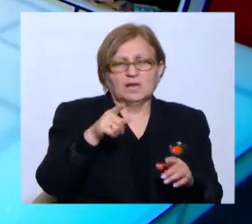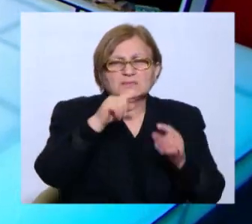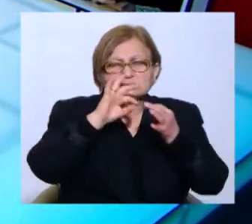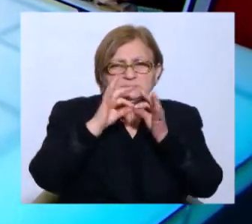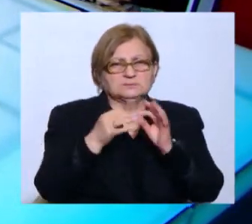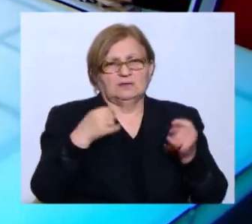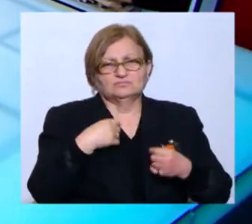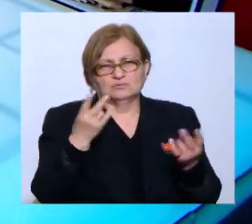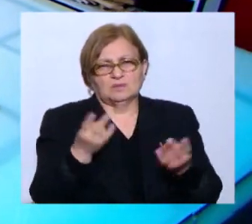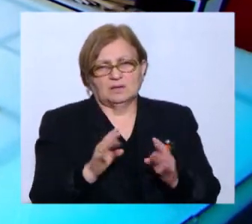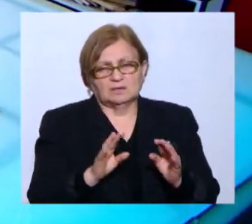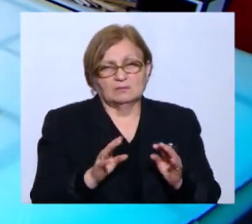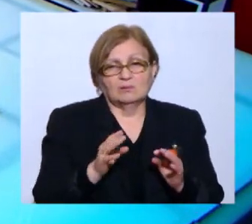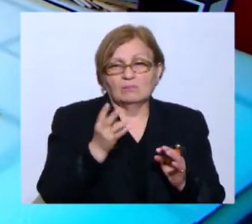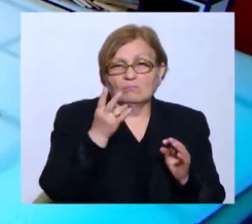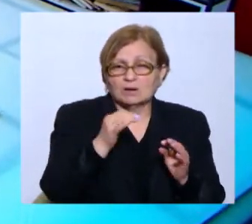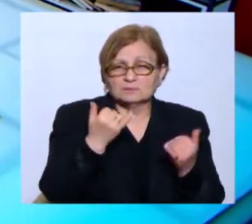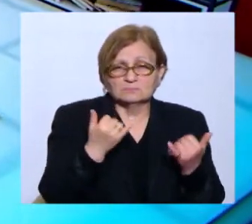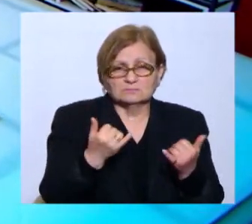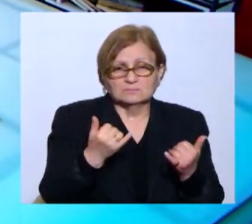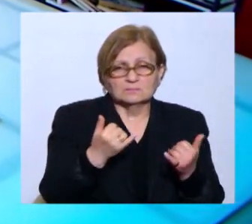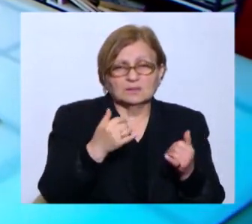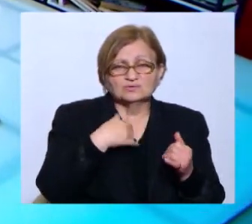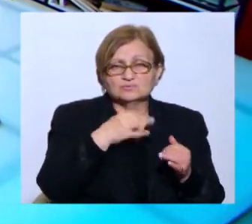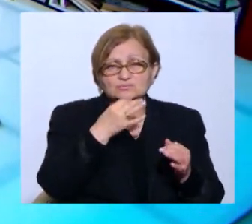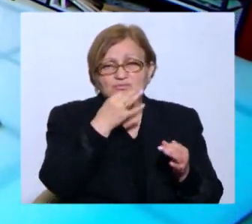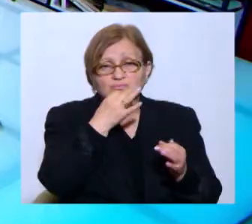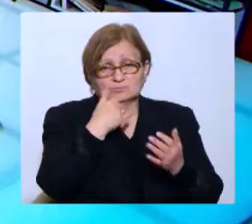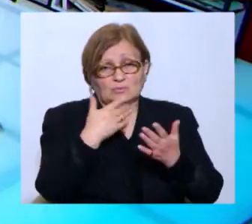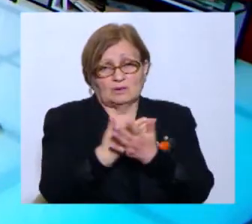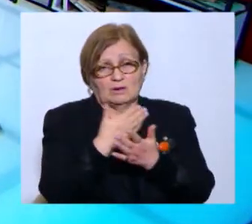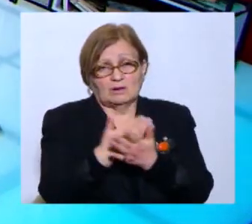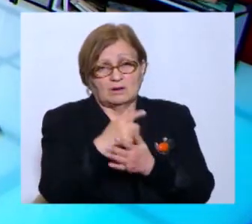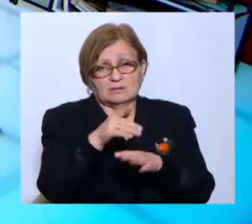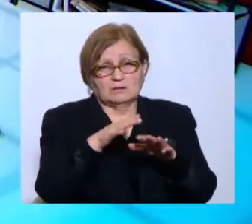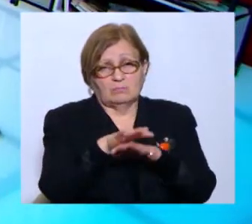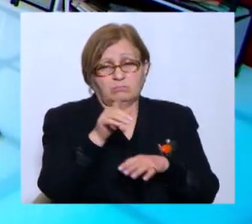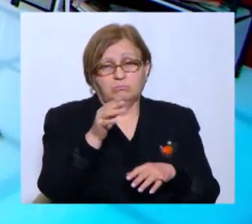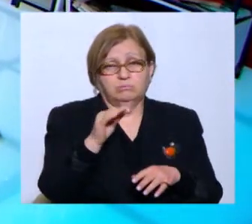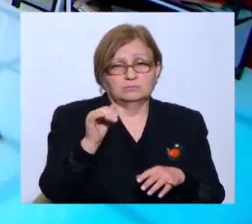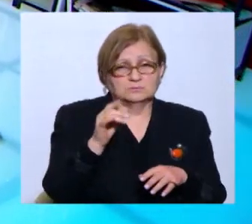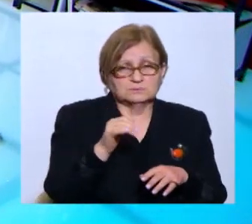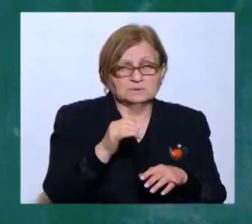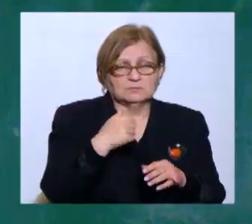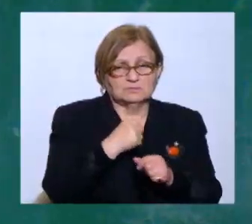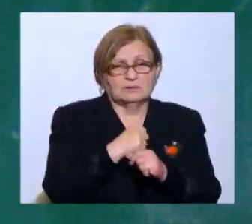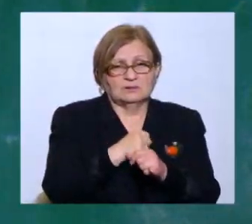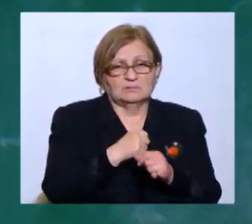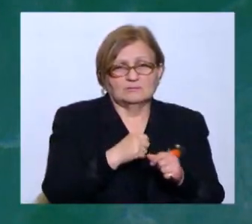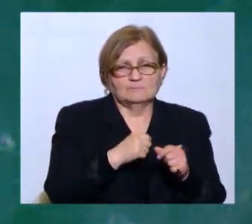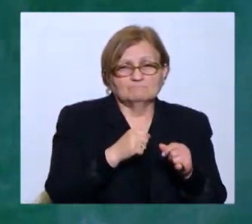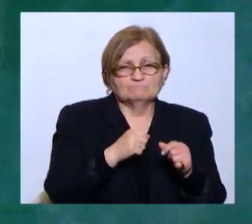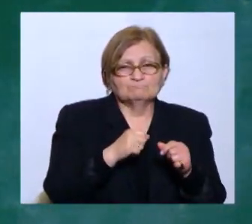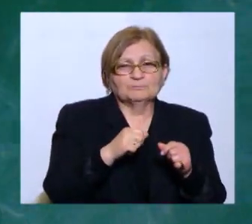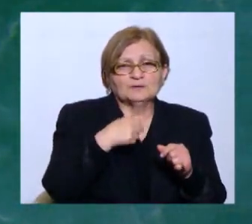დეტალური ცხრილის აგება, მაგრამ დღეს რაღაც ეს ფუნქცია ჯერჯერობით არის ახალი. მოდით ჯერ გავაკეთოთ ფორმალურად. მოდით, ესე იგი, ჩვენი